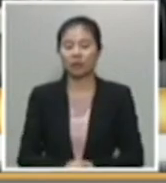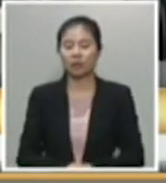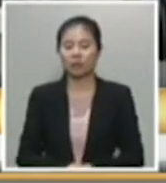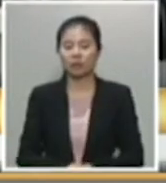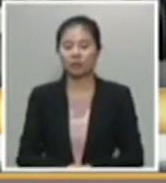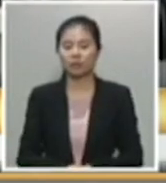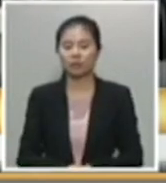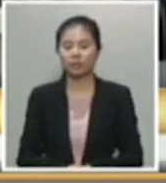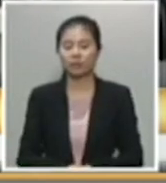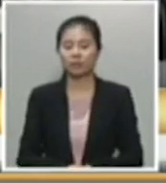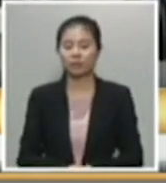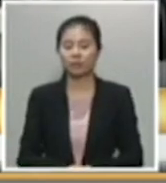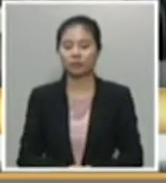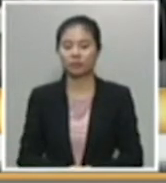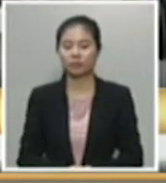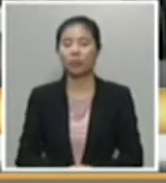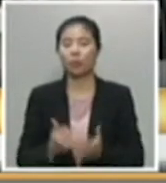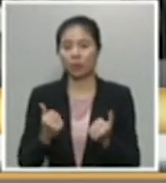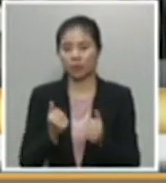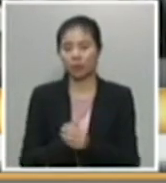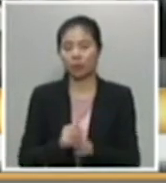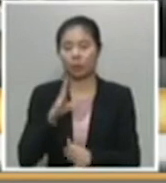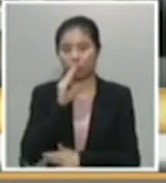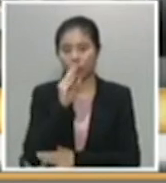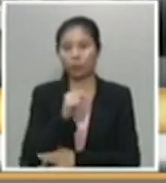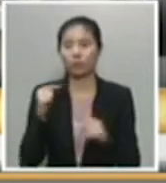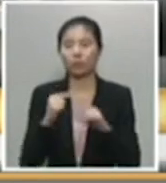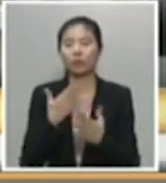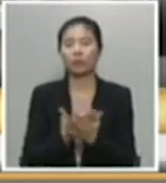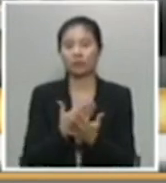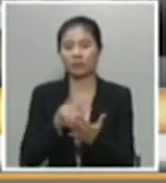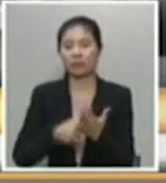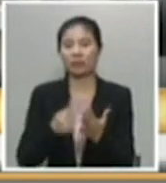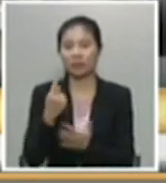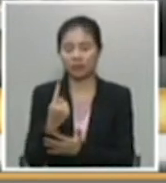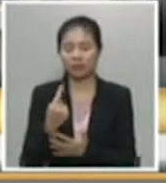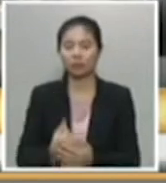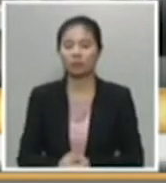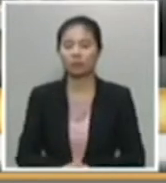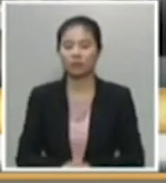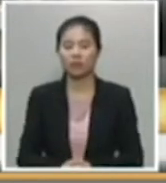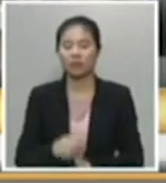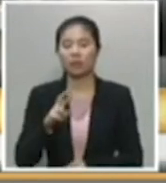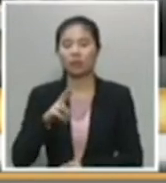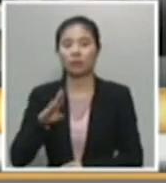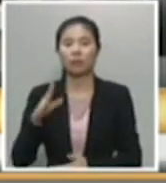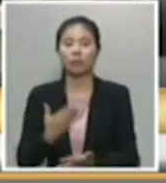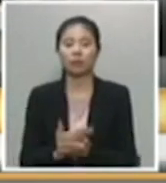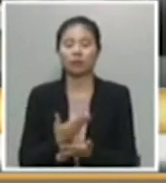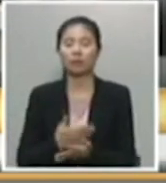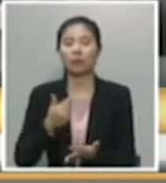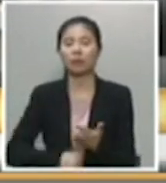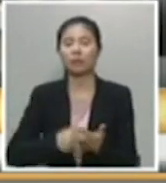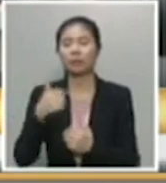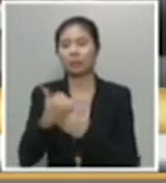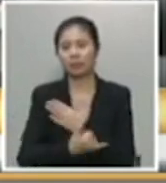ที่จะใช้ในการที่จะอภิปรายในประเด็นที่เกี่ยวกับภาษีท่านประธานครับระบบภาษีของแต่ละประเทศเนี่ยมัน